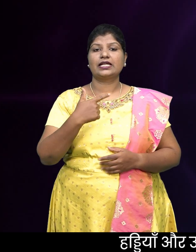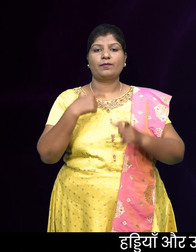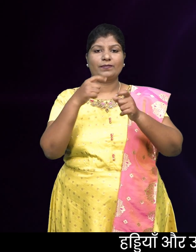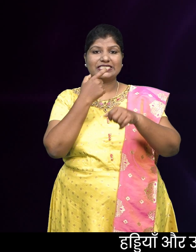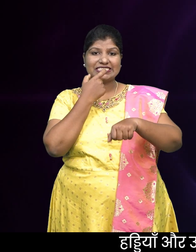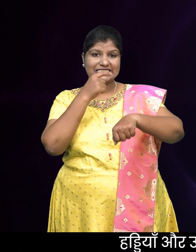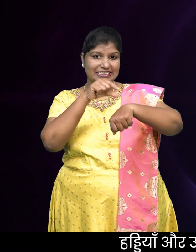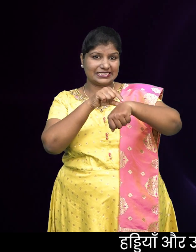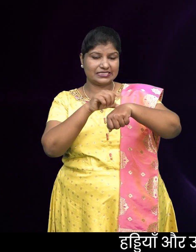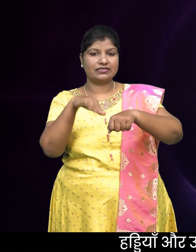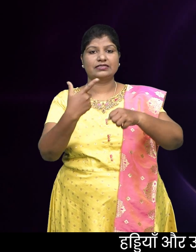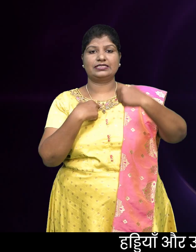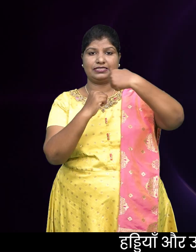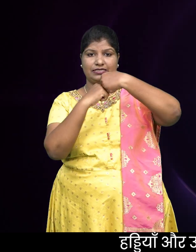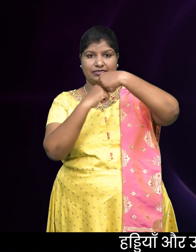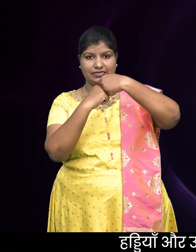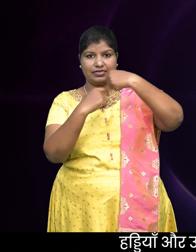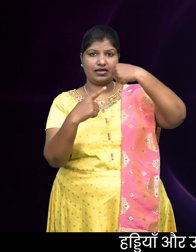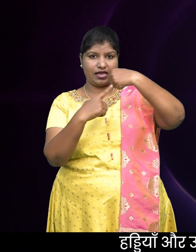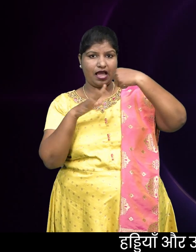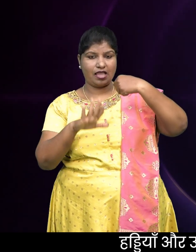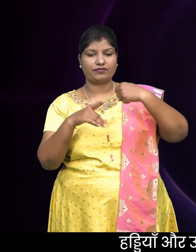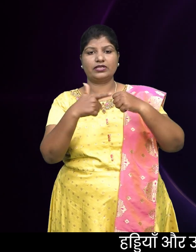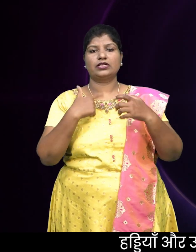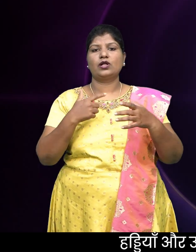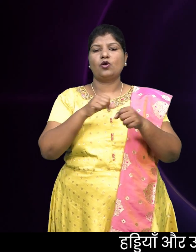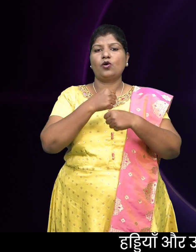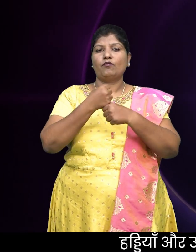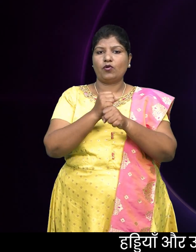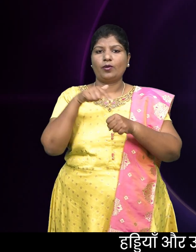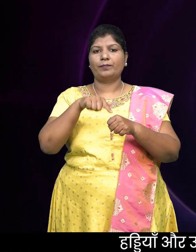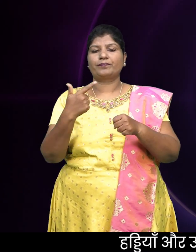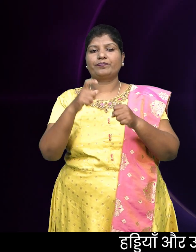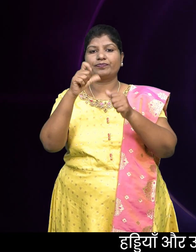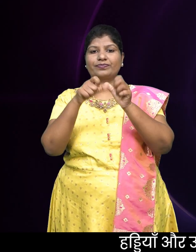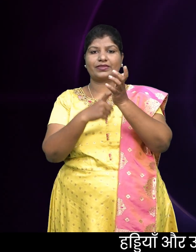हड्डियां और उपस्थित मानव शरीर का कंकाल बनाते हैं।